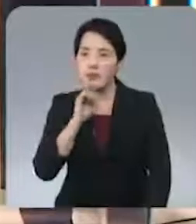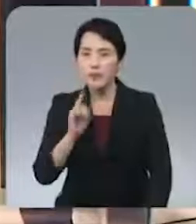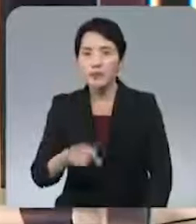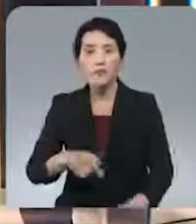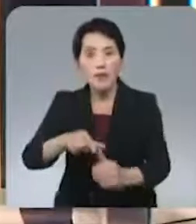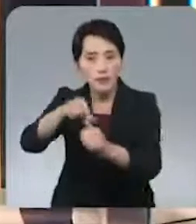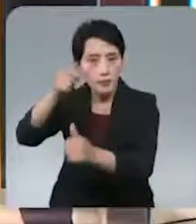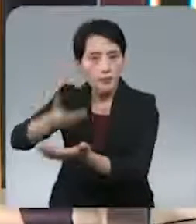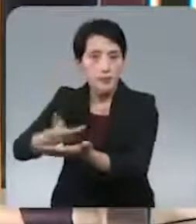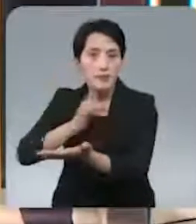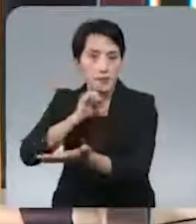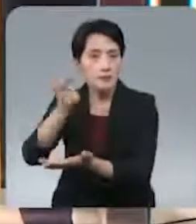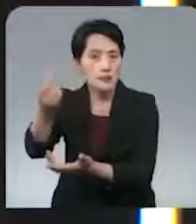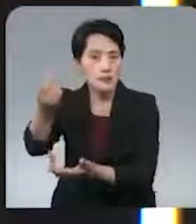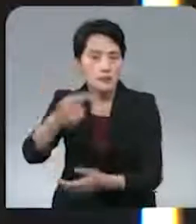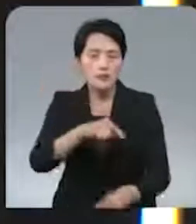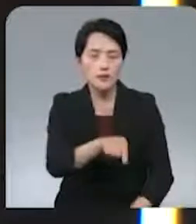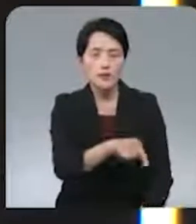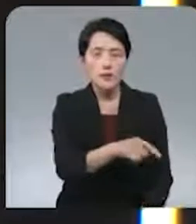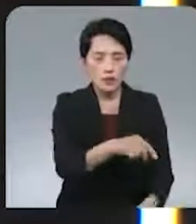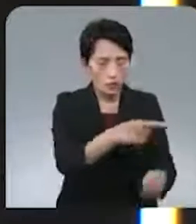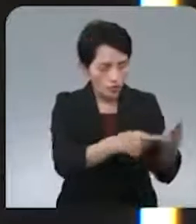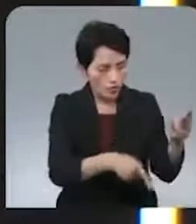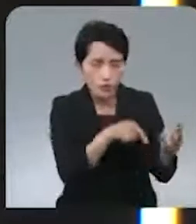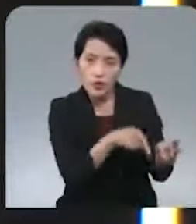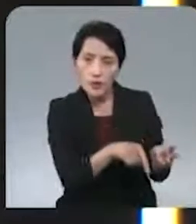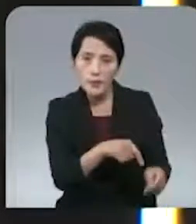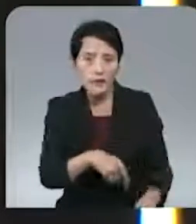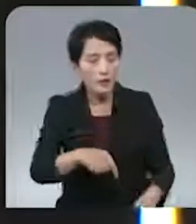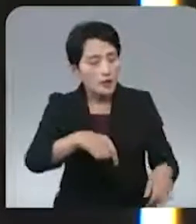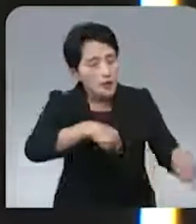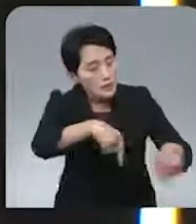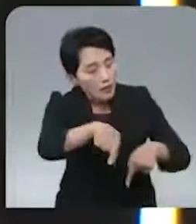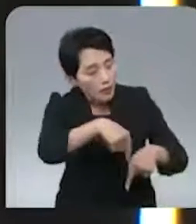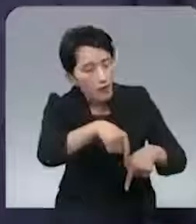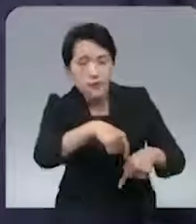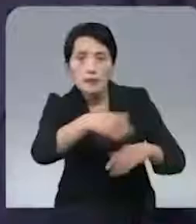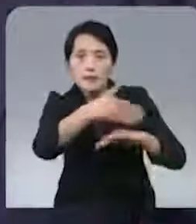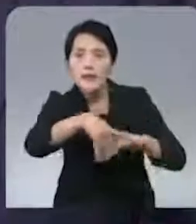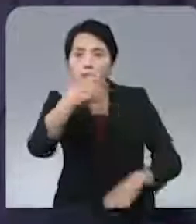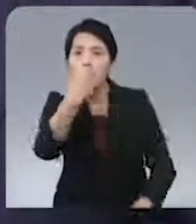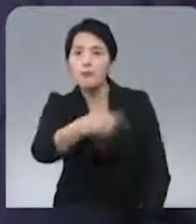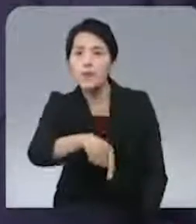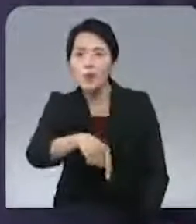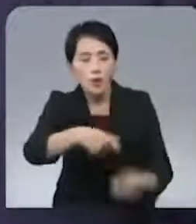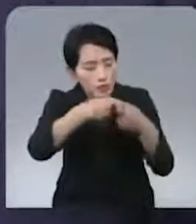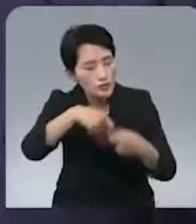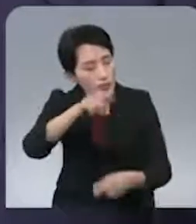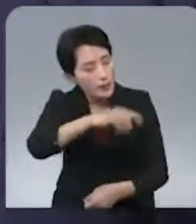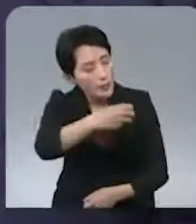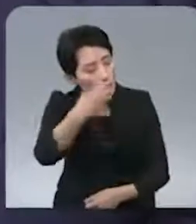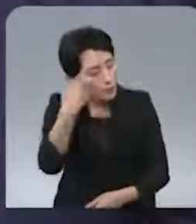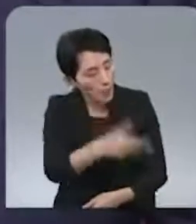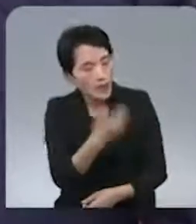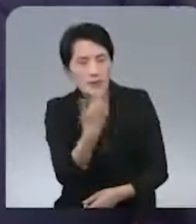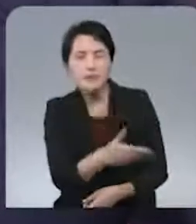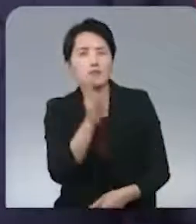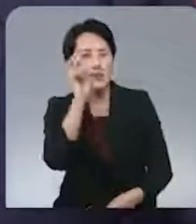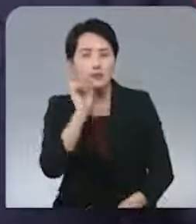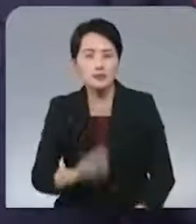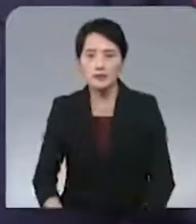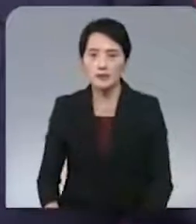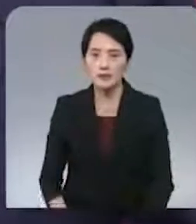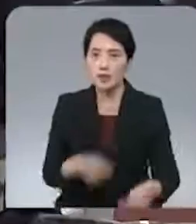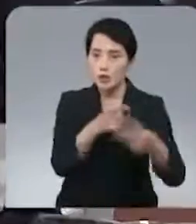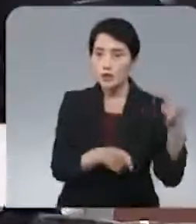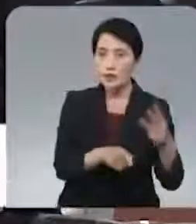电视辩论会，主题分别为政治和社会。李在明周末前往京畿道拉票，强调若能当选，